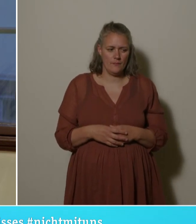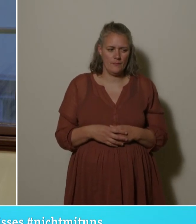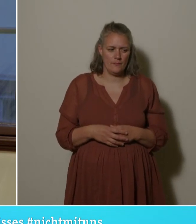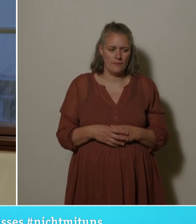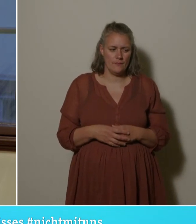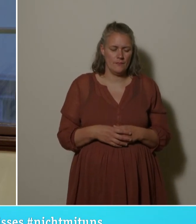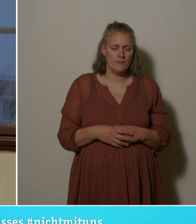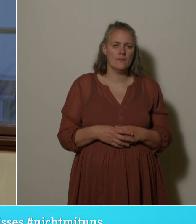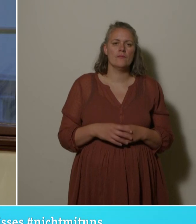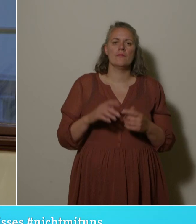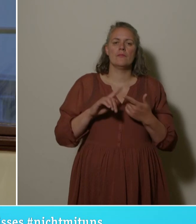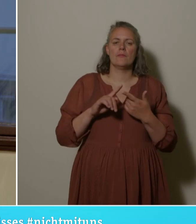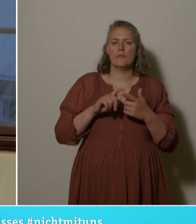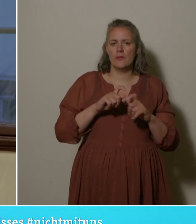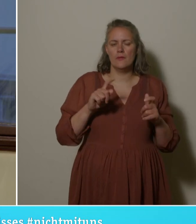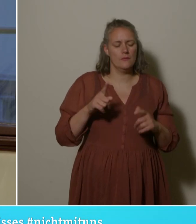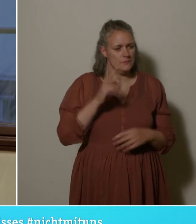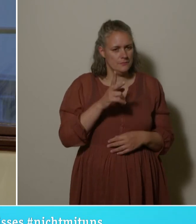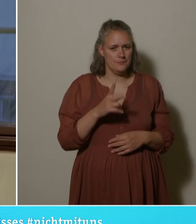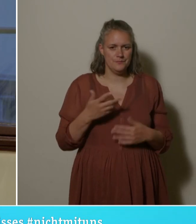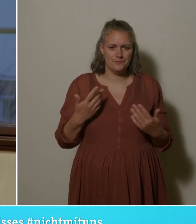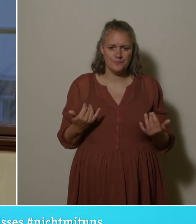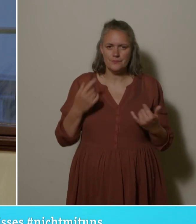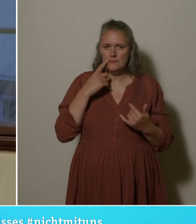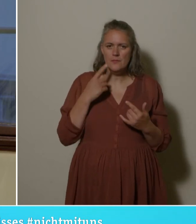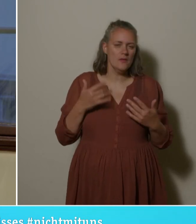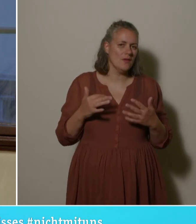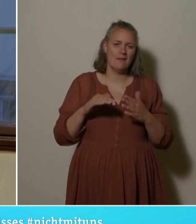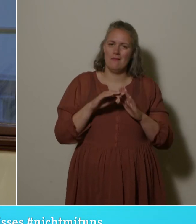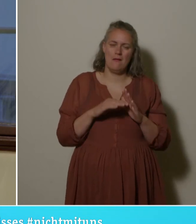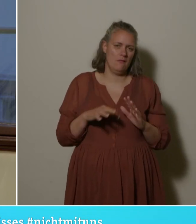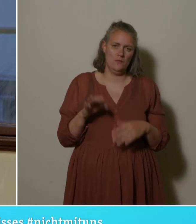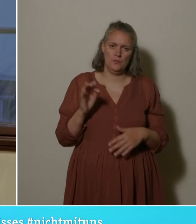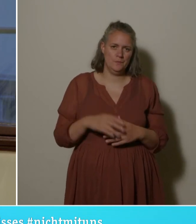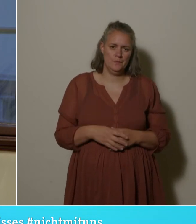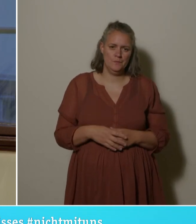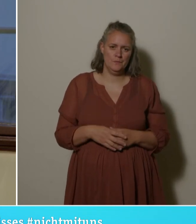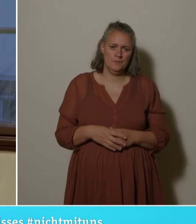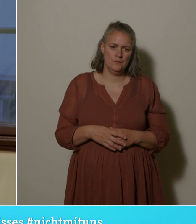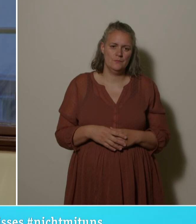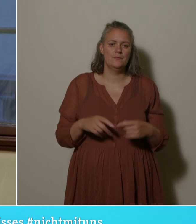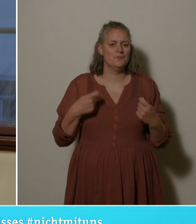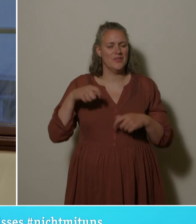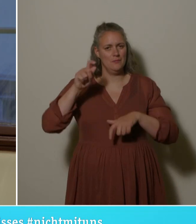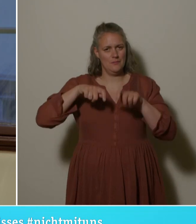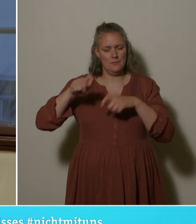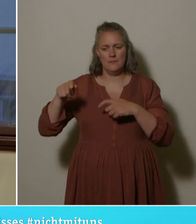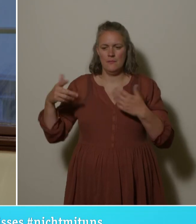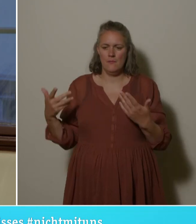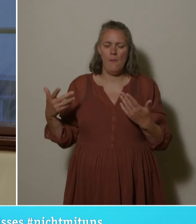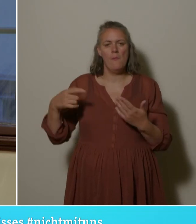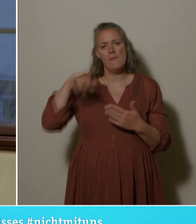ich ganz dezidiert, da haben Sie recht, das ist ein blinder Fleck gerade noch. Es gibt Menschen, die